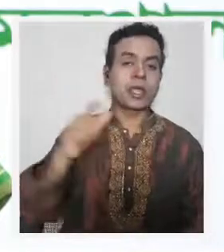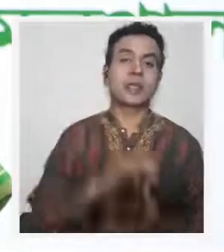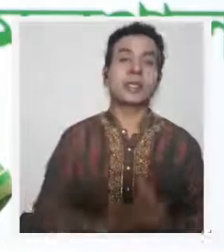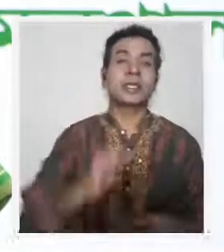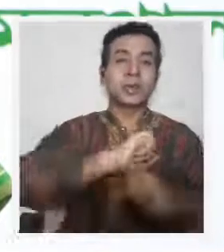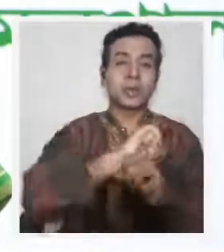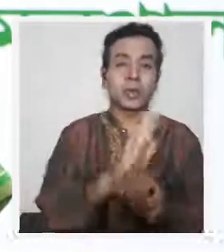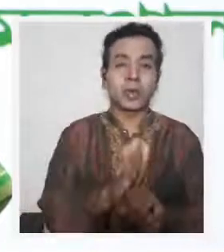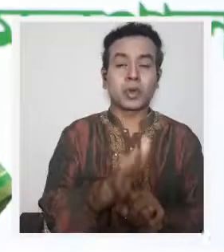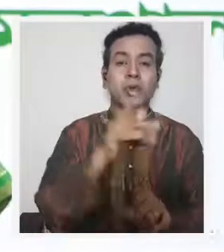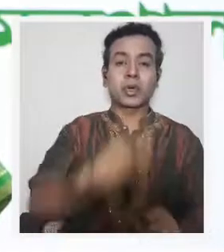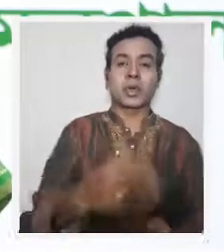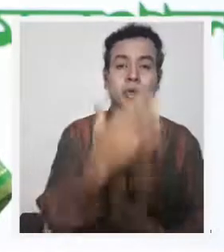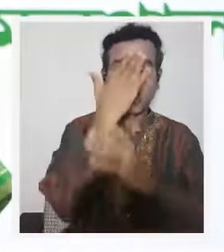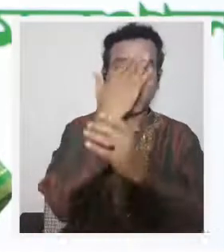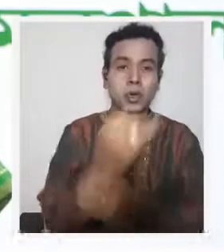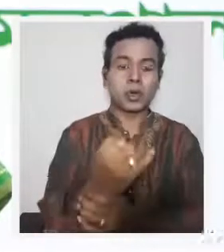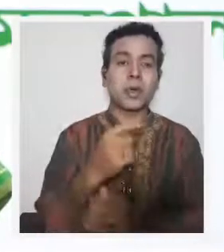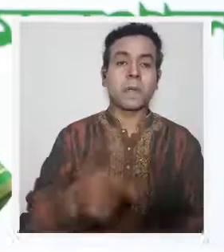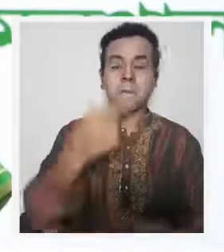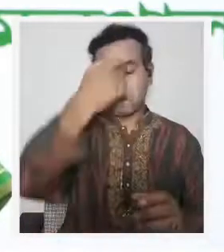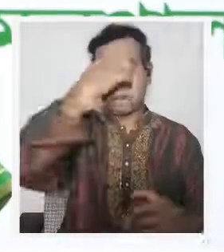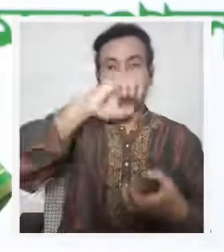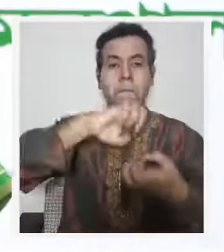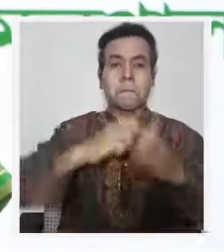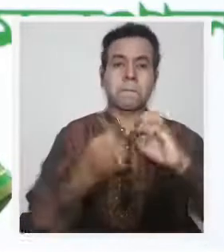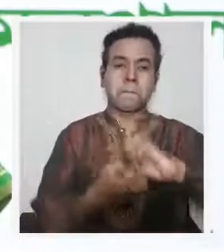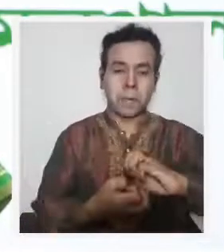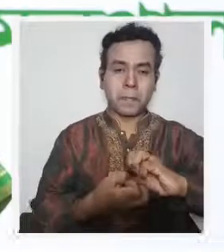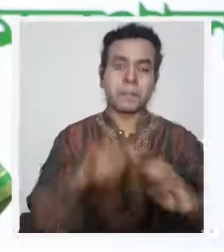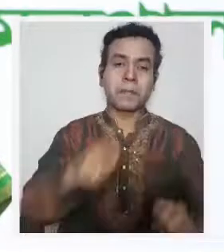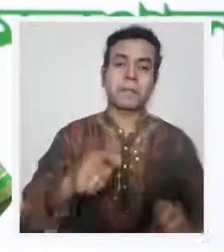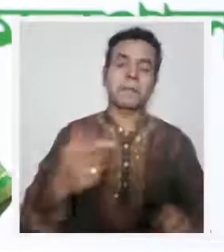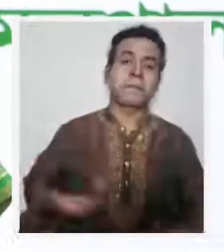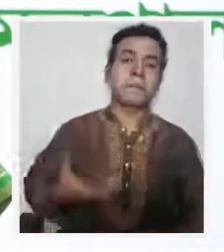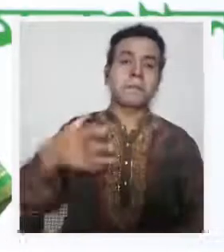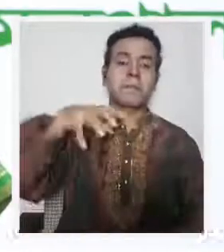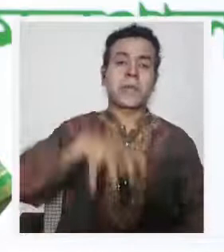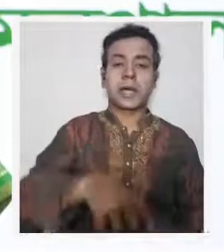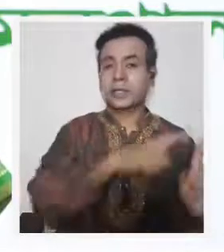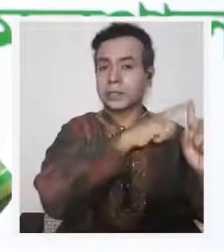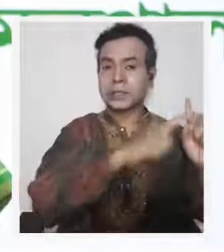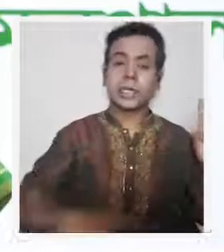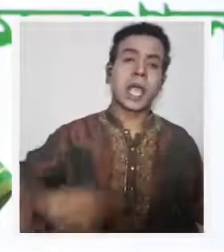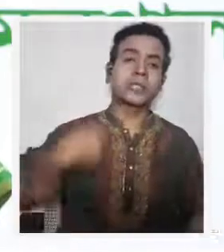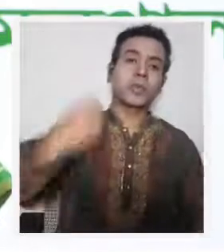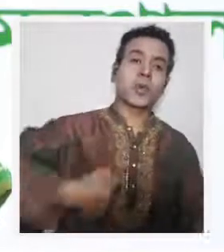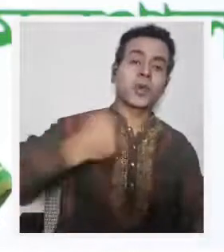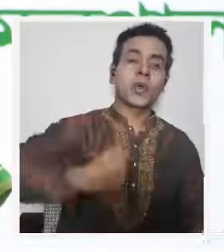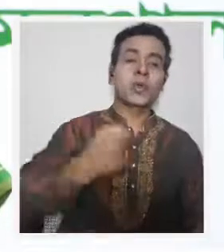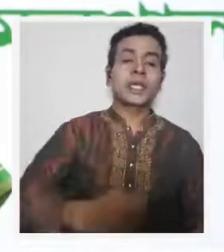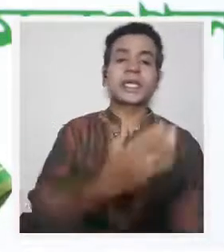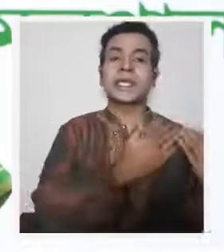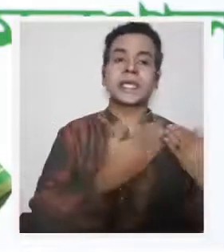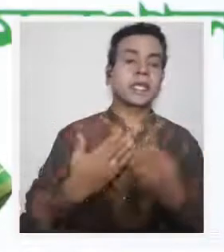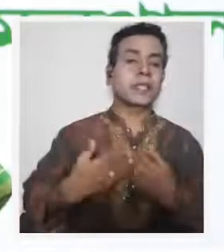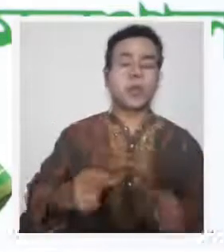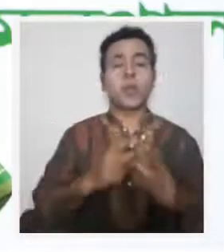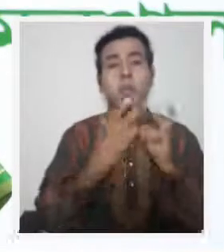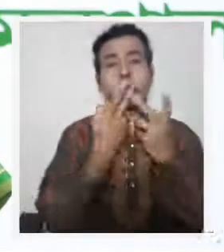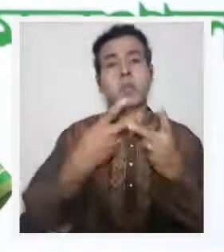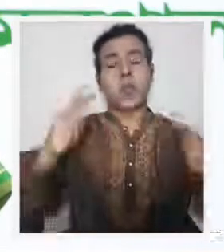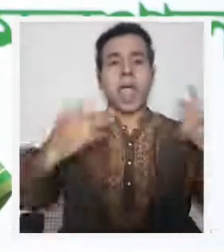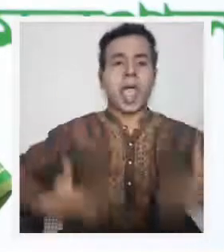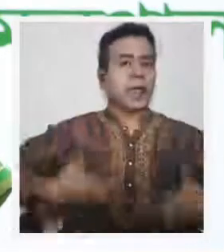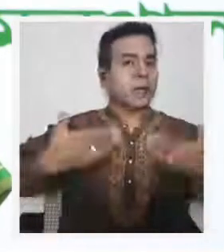করুক এই কামনা করি। তবে করোনা ভাইরাস পাল্টে দিয়েছে আমাদের জীবনের বাস্তবতা। করোনা উদ্বুদ্ধ পরিস্থিতিতে আমাদের